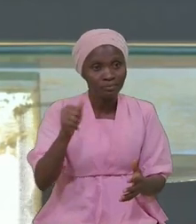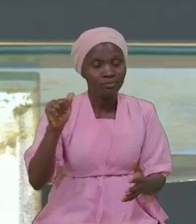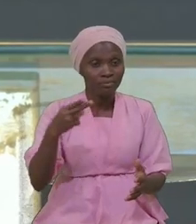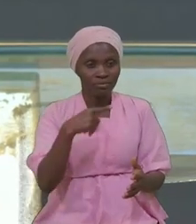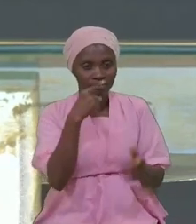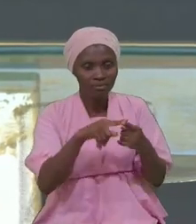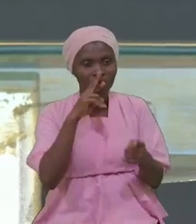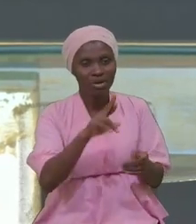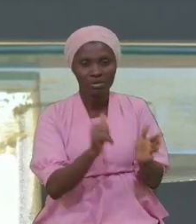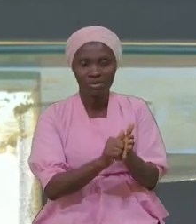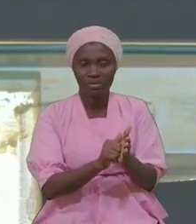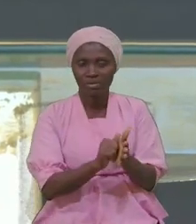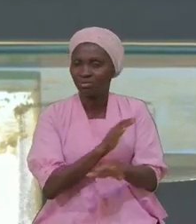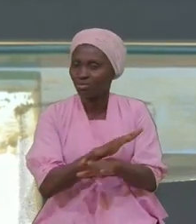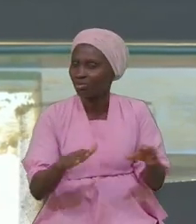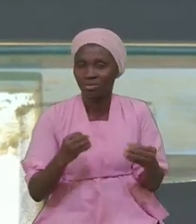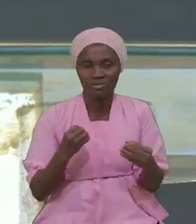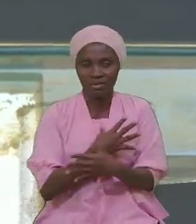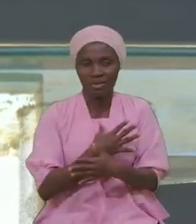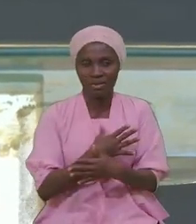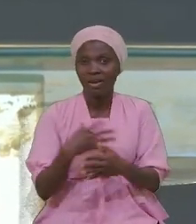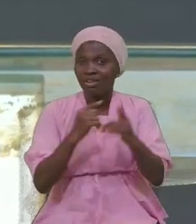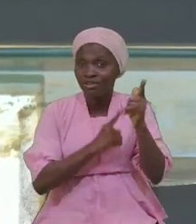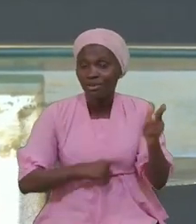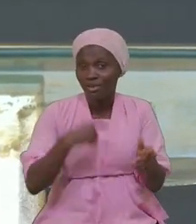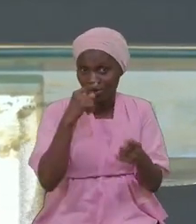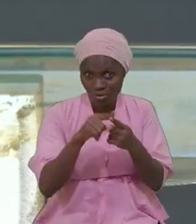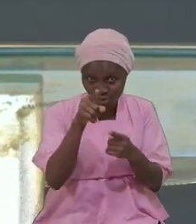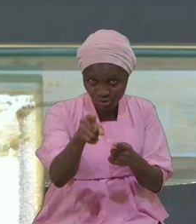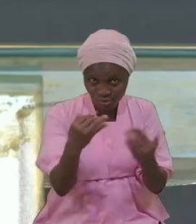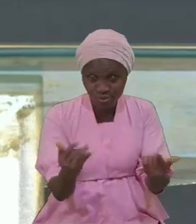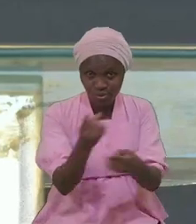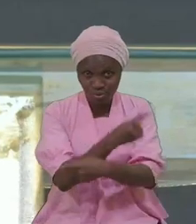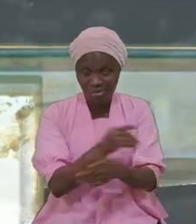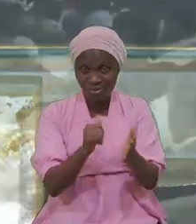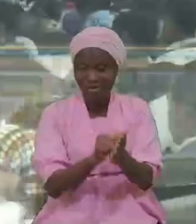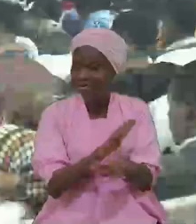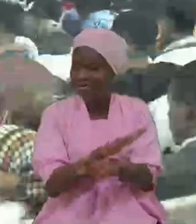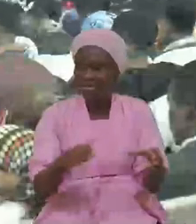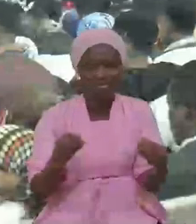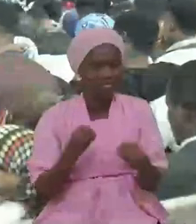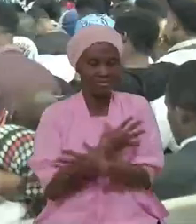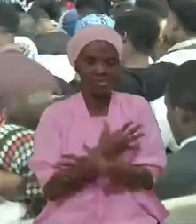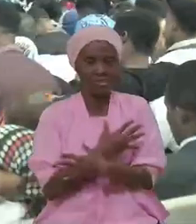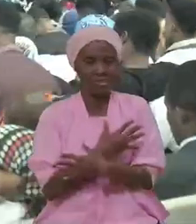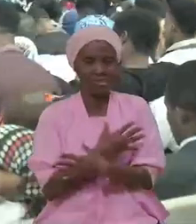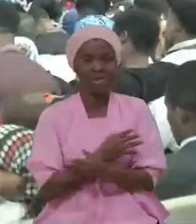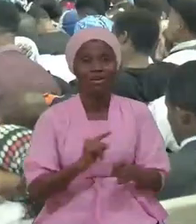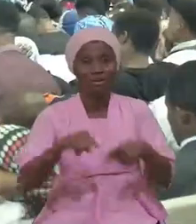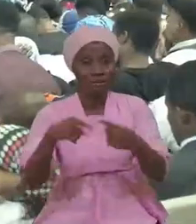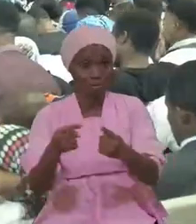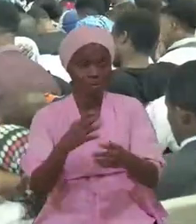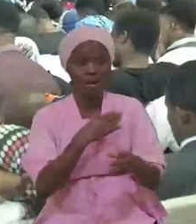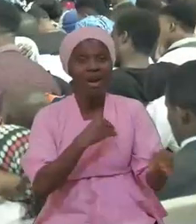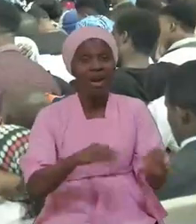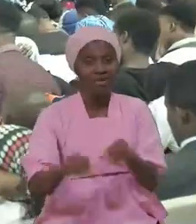Et le Seigneur te dit ce jour, ne crains pas, ne crains point. Rentre,